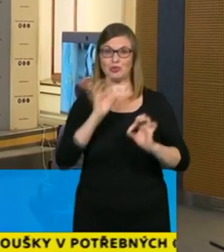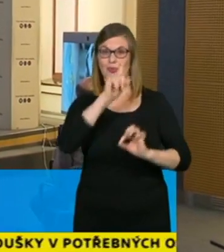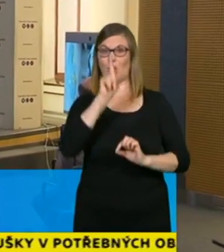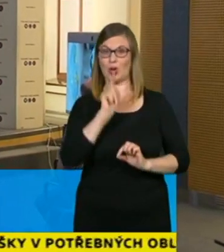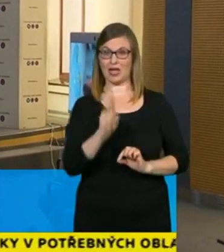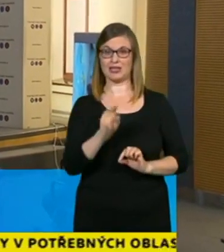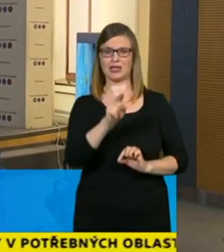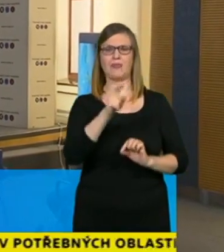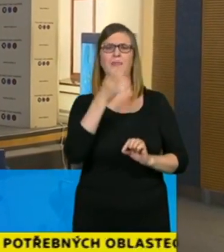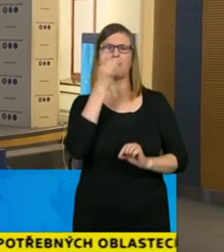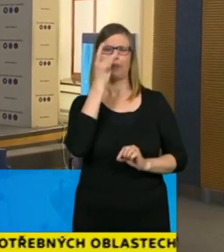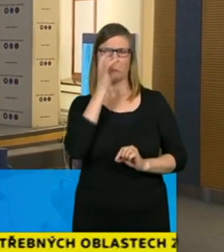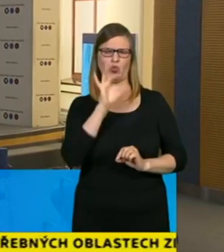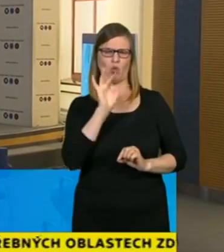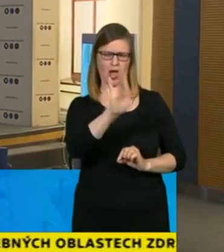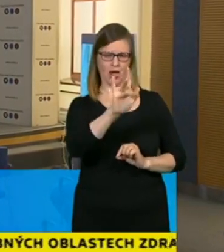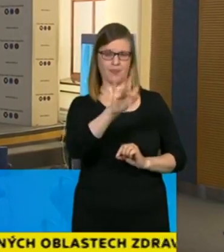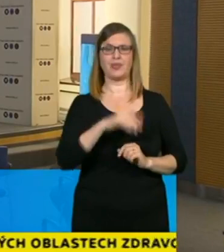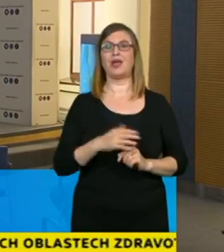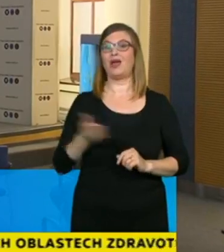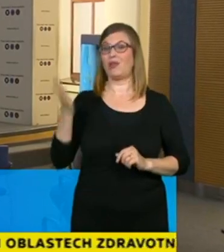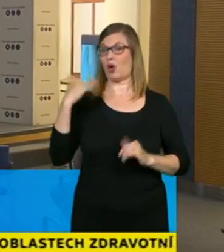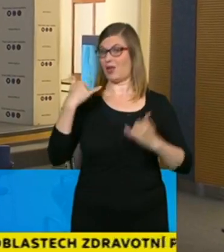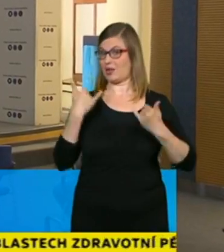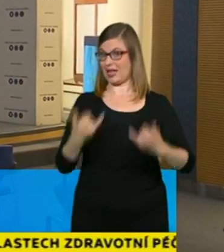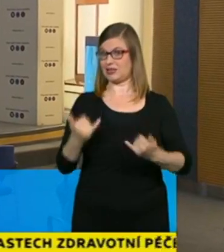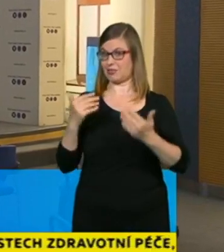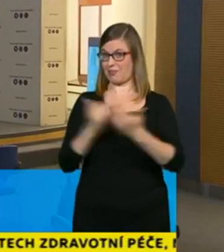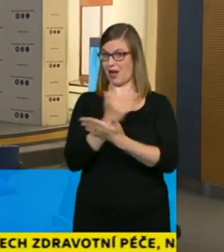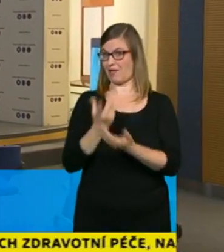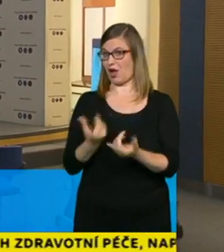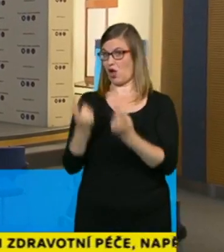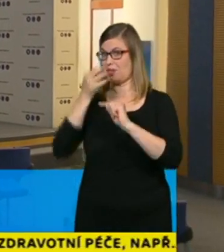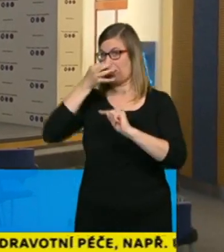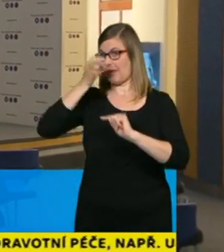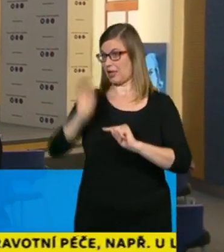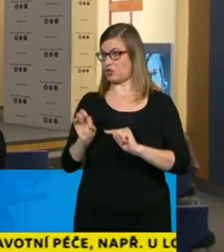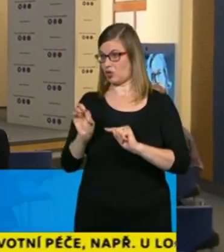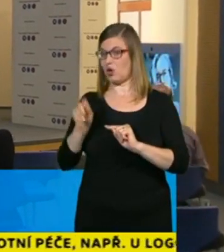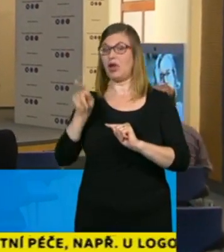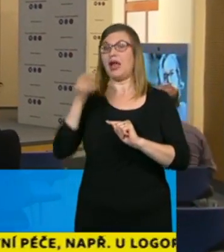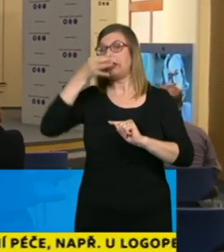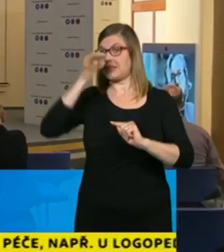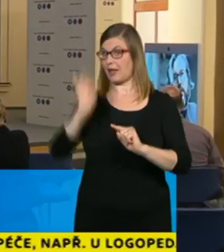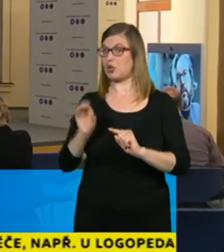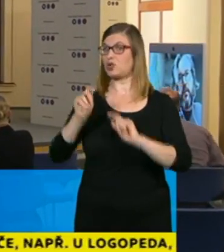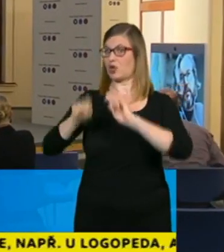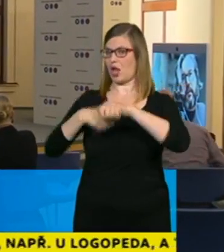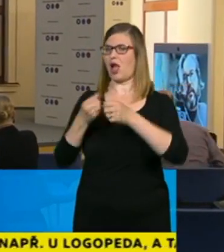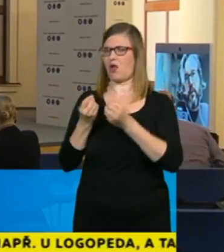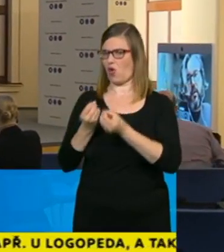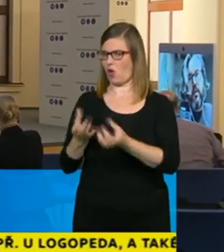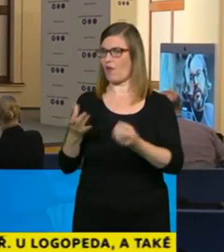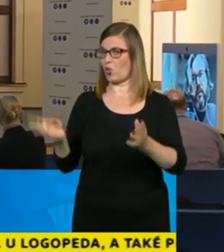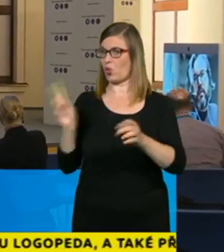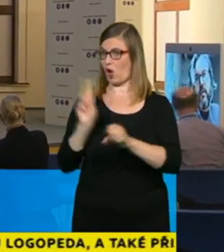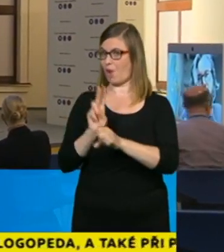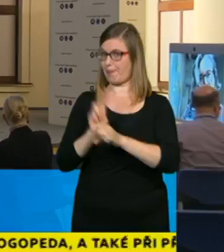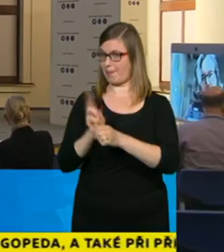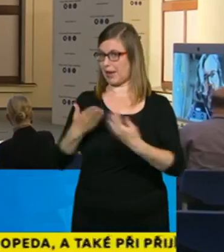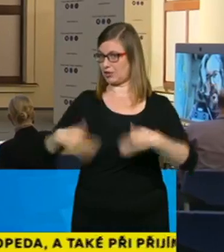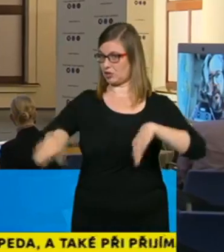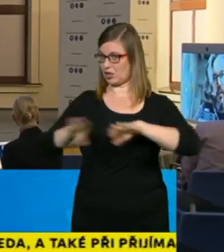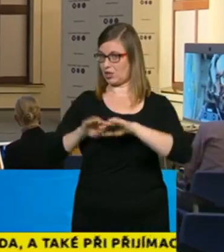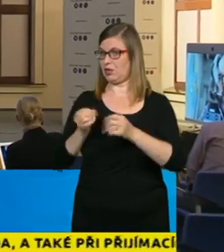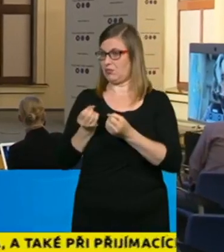objevila zpráva z Německa, které v posledních dnech také přistoupilo k jistému rozvolňování, že tam to číslo, takové to reprodukční číslo se